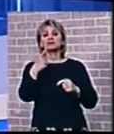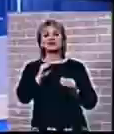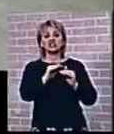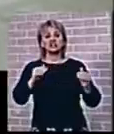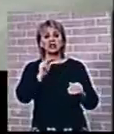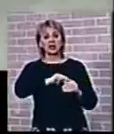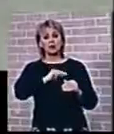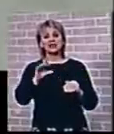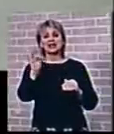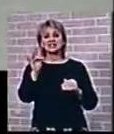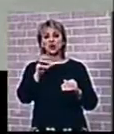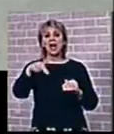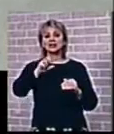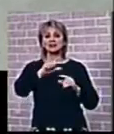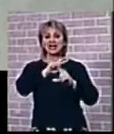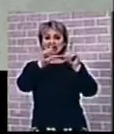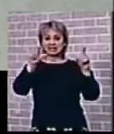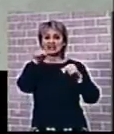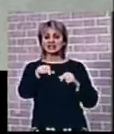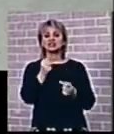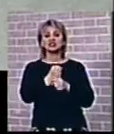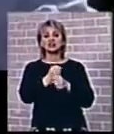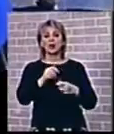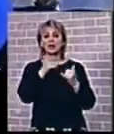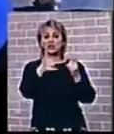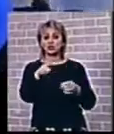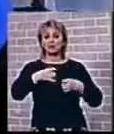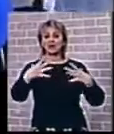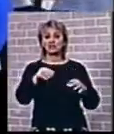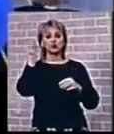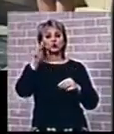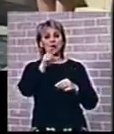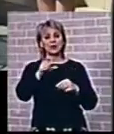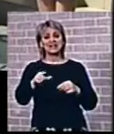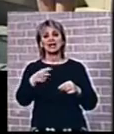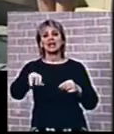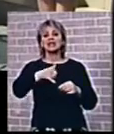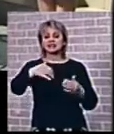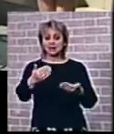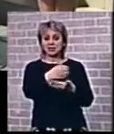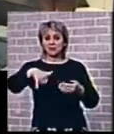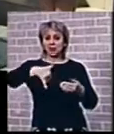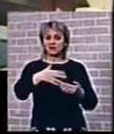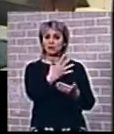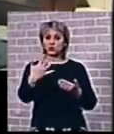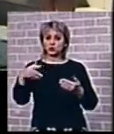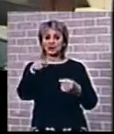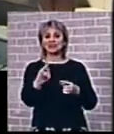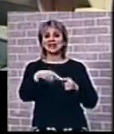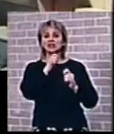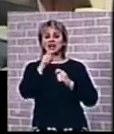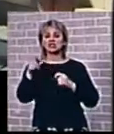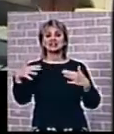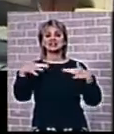детей работников Ростовской атомной электростанции устроили поощрительный праздник «Школьник Росатома. Собери портфель «Пятерок». Для